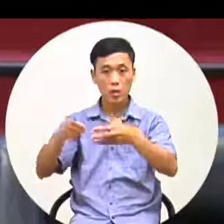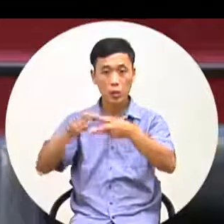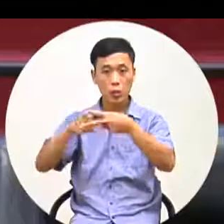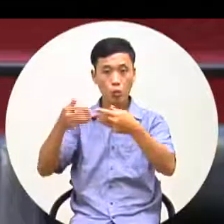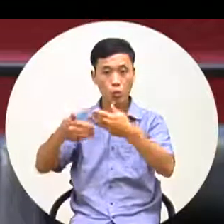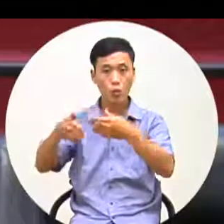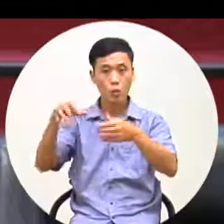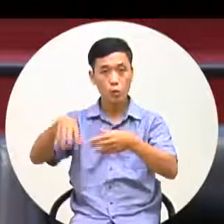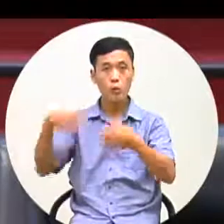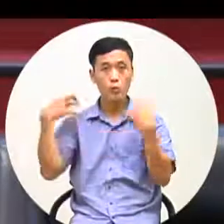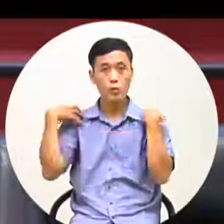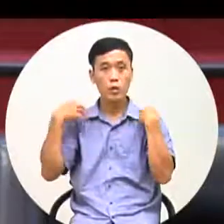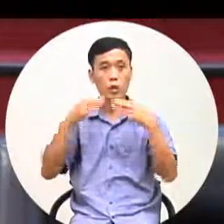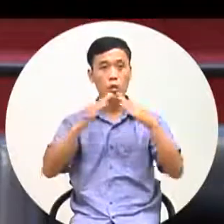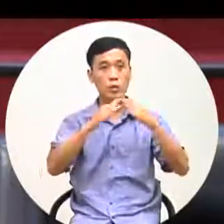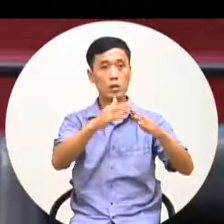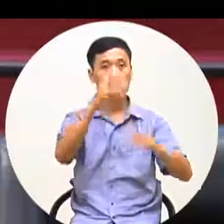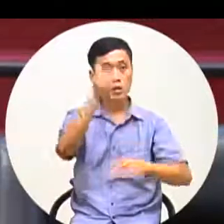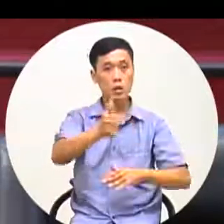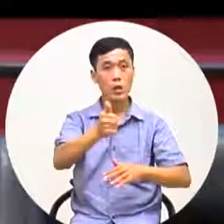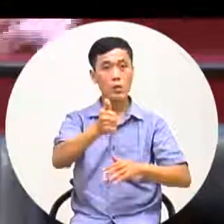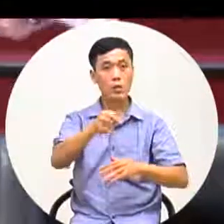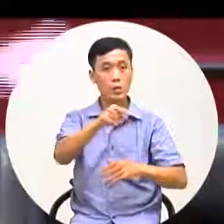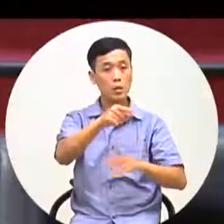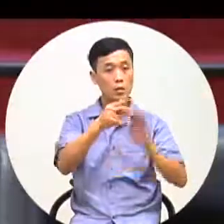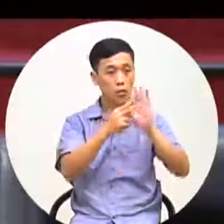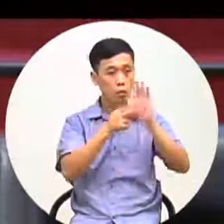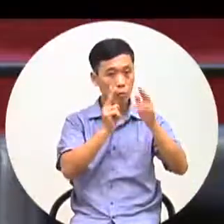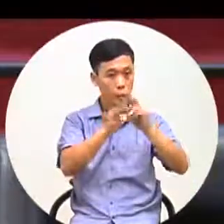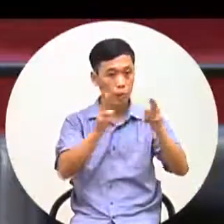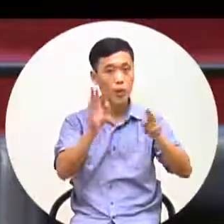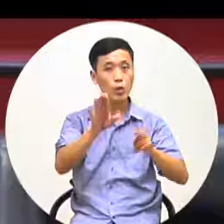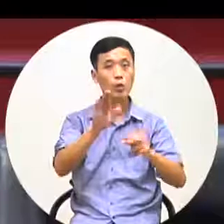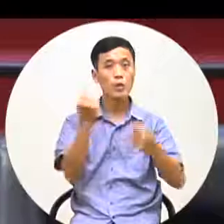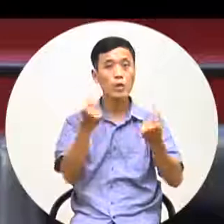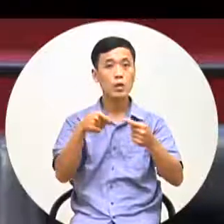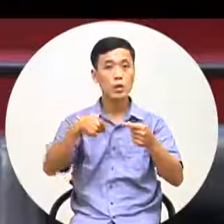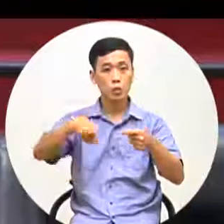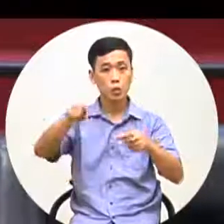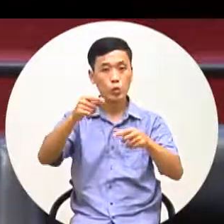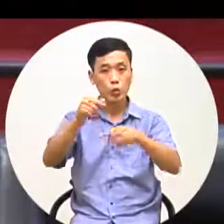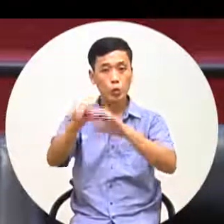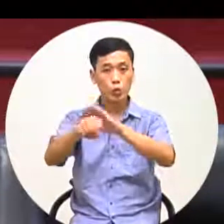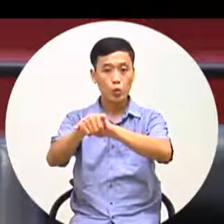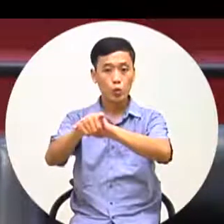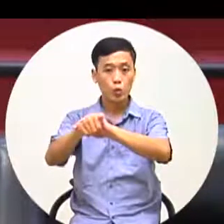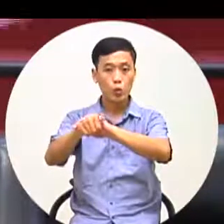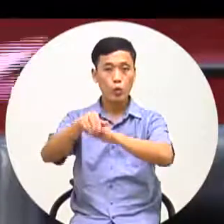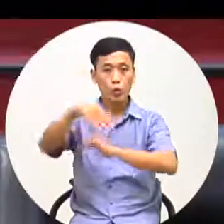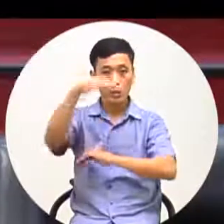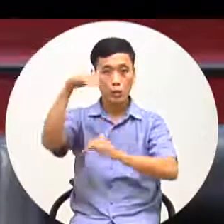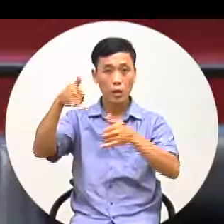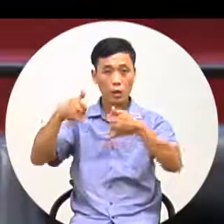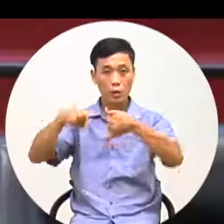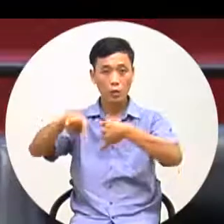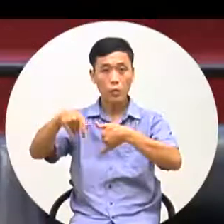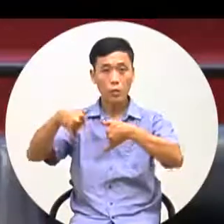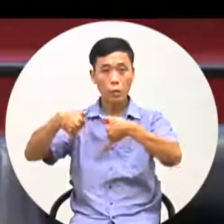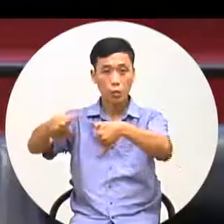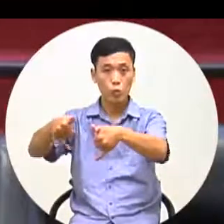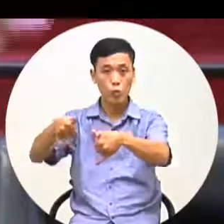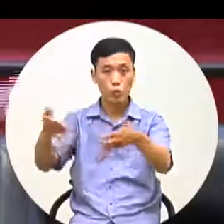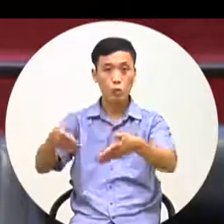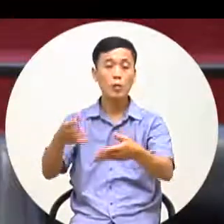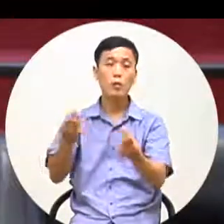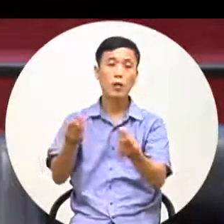示了。但是呢，像龟山那条路也是一样，到现在都没做啊，哈，啊，这个东西我们大家呢，